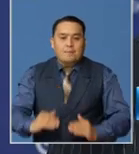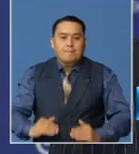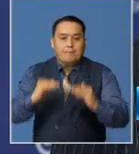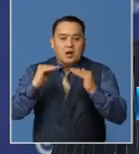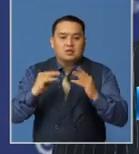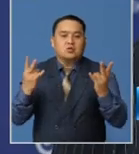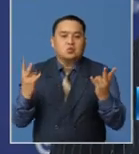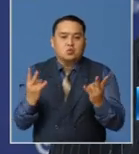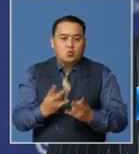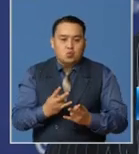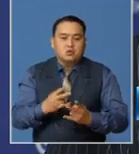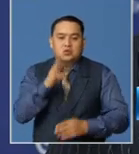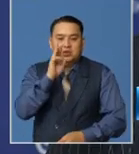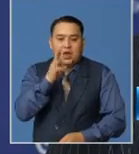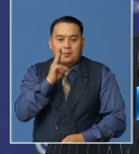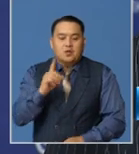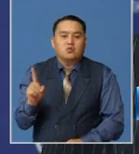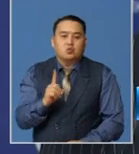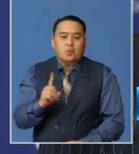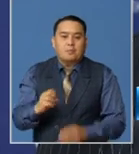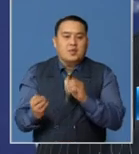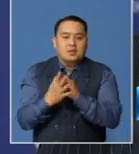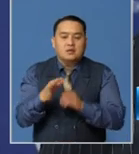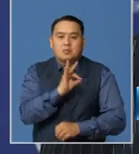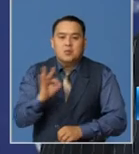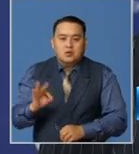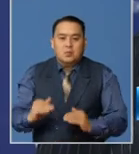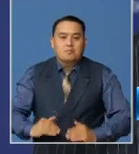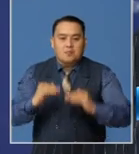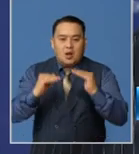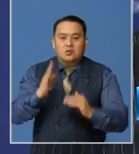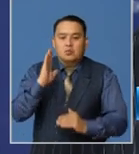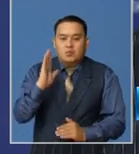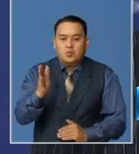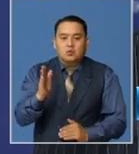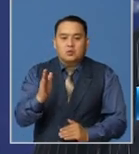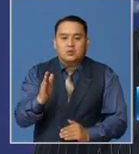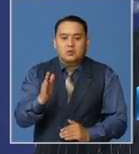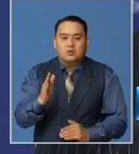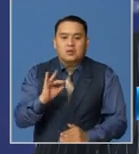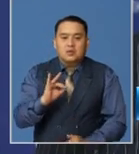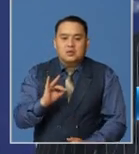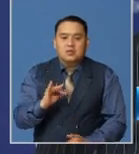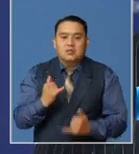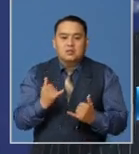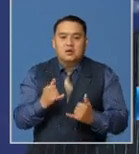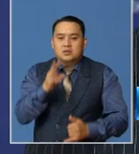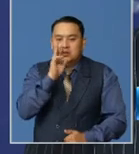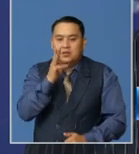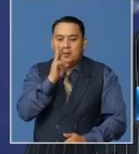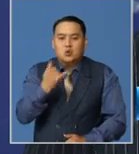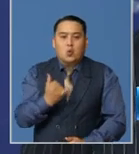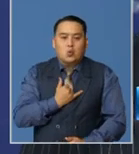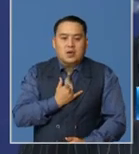заработную плату и я думаю что мы на 15 процентов еще поднимем свою заработную плату сейчас минимальная заработная плата